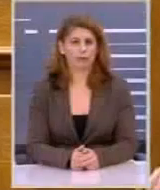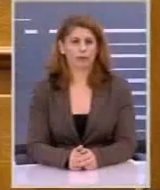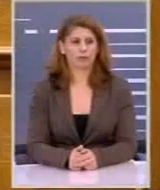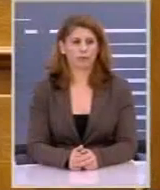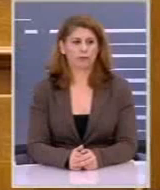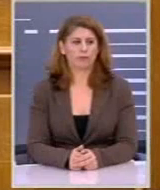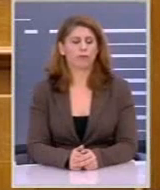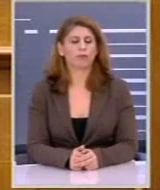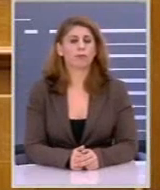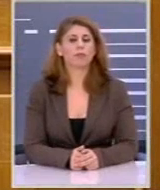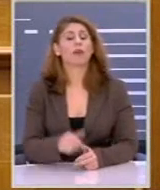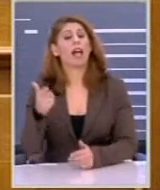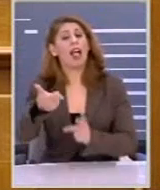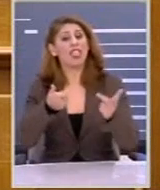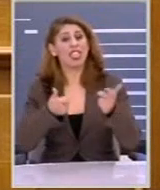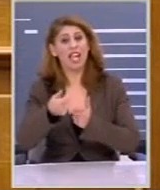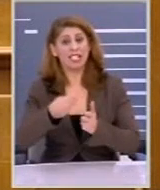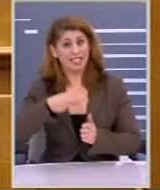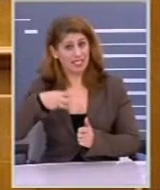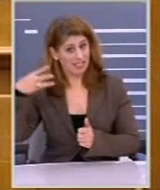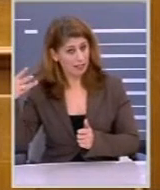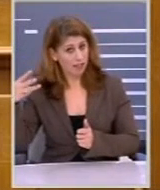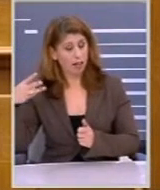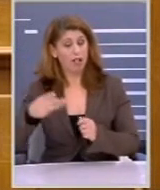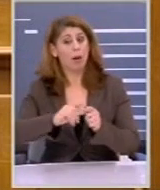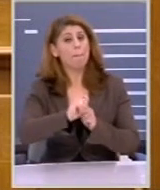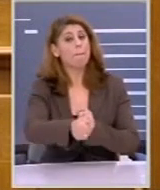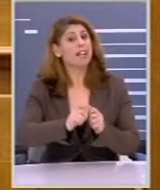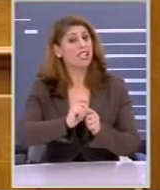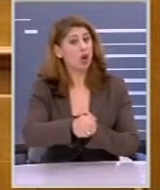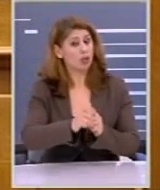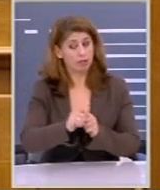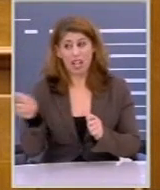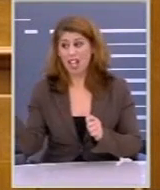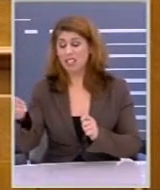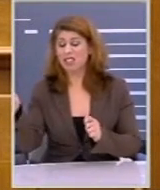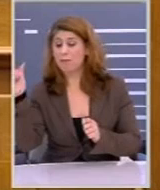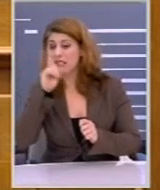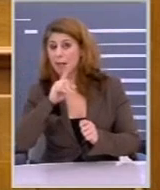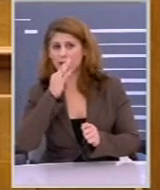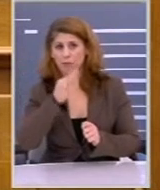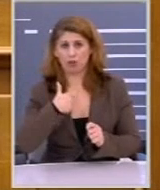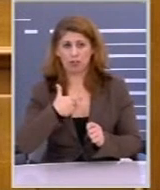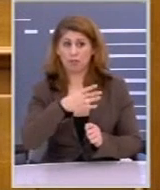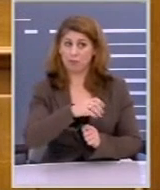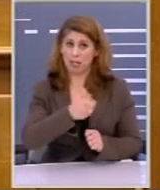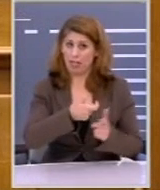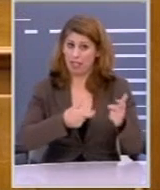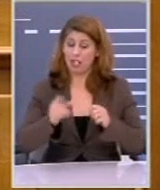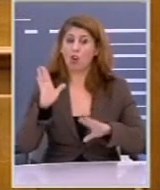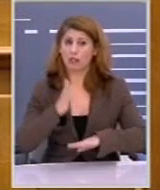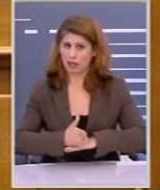πολύ αυτό. Τα δάνεια του ΣΥΡΙΖΑ πληρώνονται. Ψέματα είπατε ότι έχουμε πολλαπλή εχώρηση εγγυήσεων. Δεν